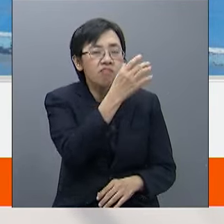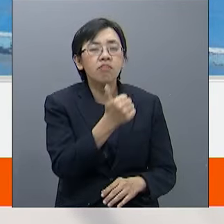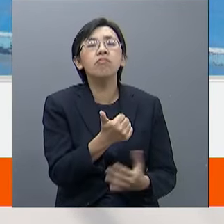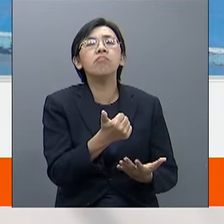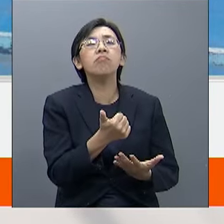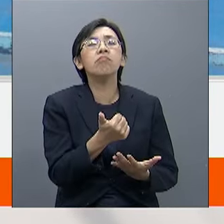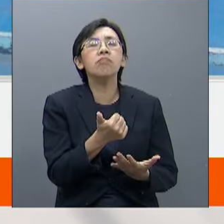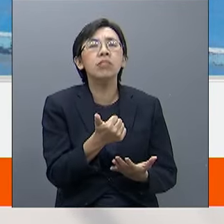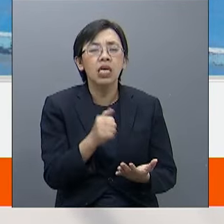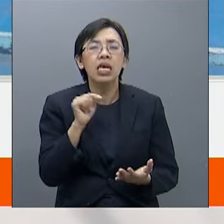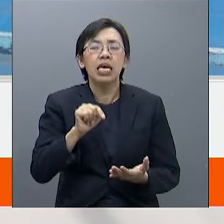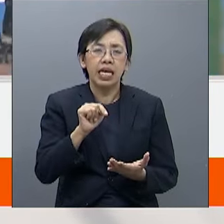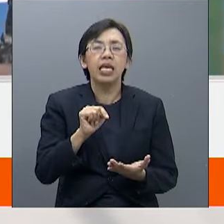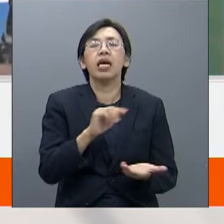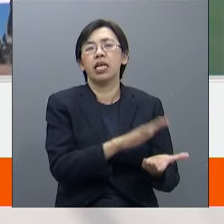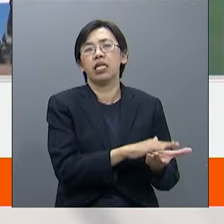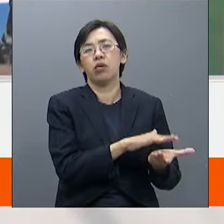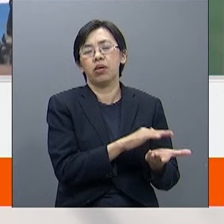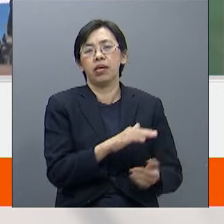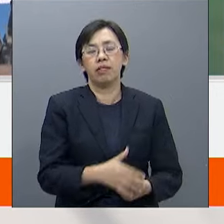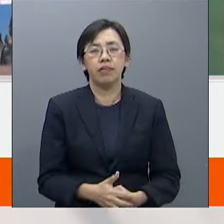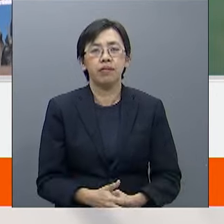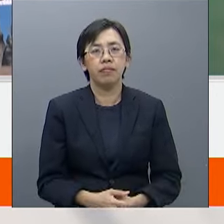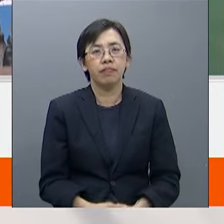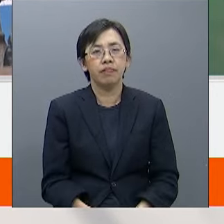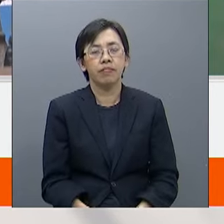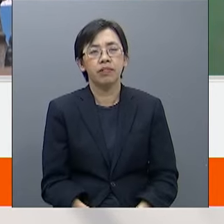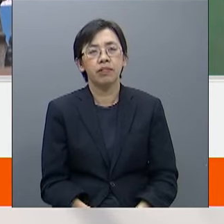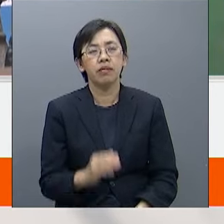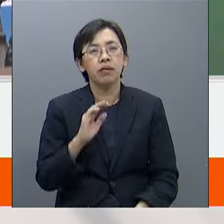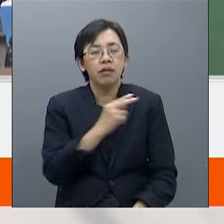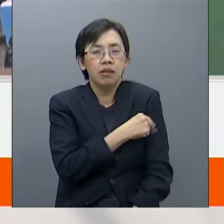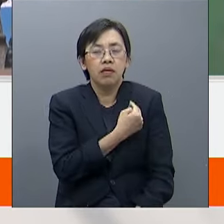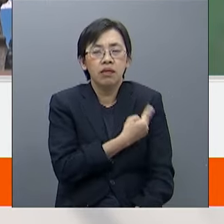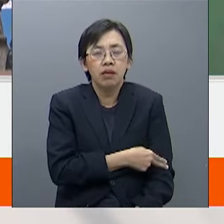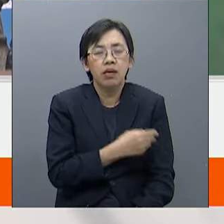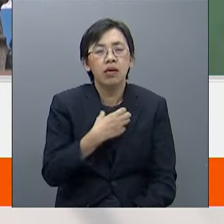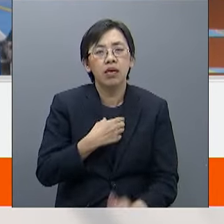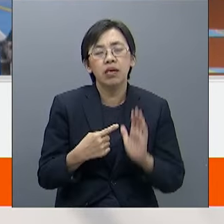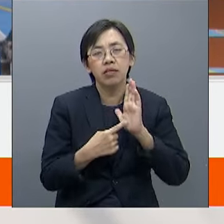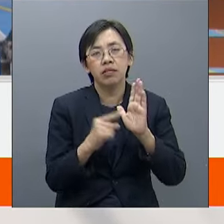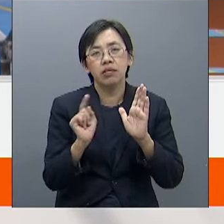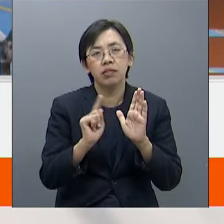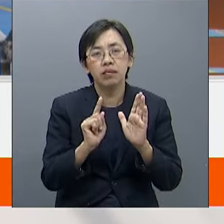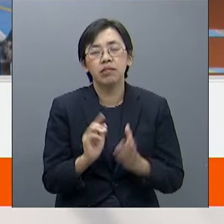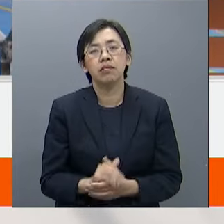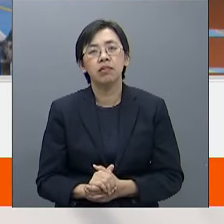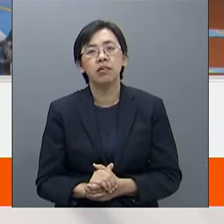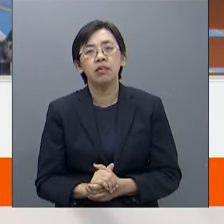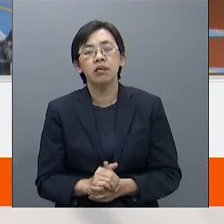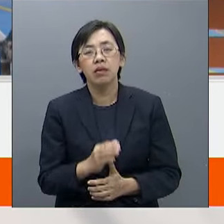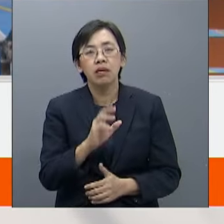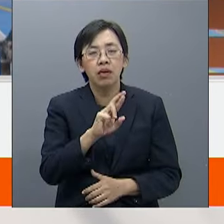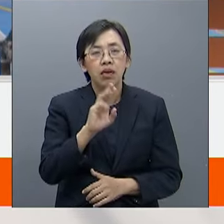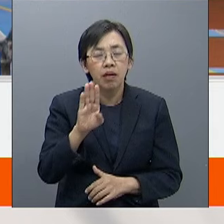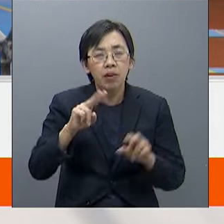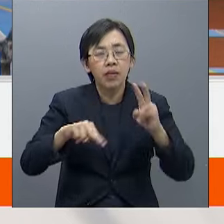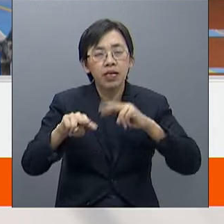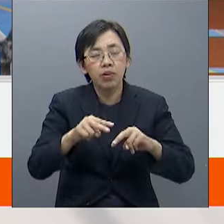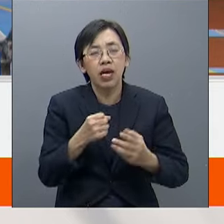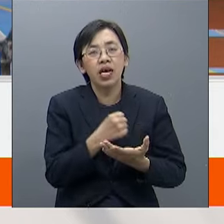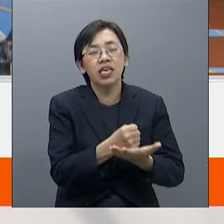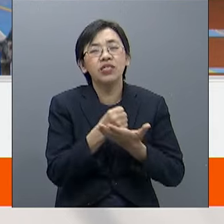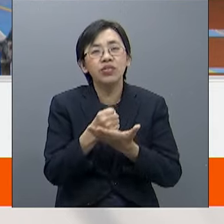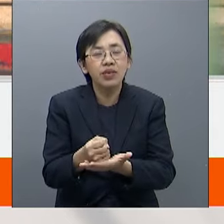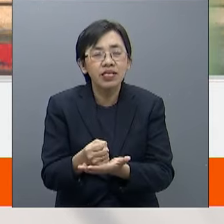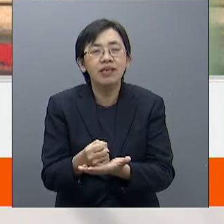ผ่านพื้นที่ของโรงเรียน ค่ะ แล้วก็หมออยากสะท้อนอีกครั้งนึงก็คือเรื่องของระบบการดูแลช่วยเหลือนะ